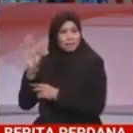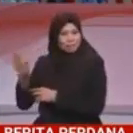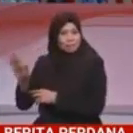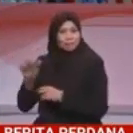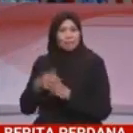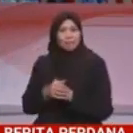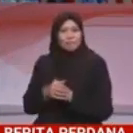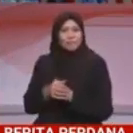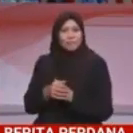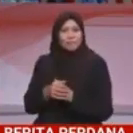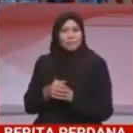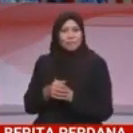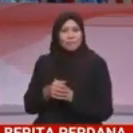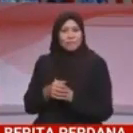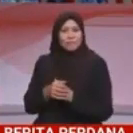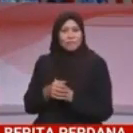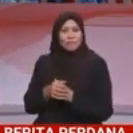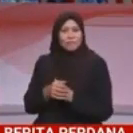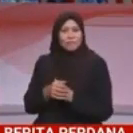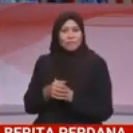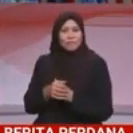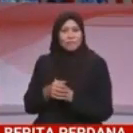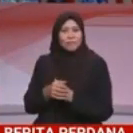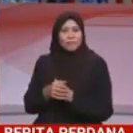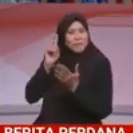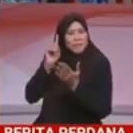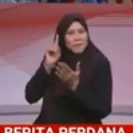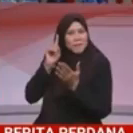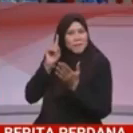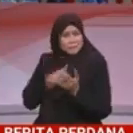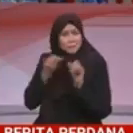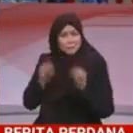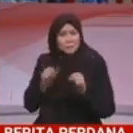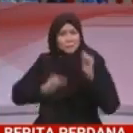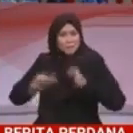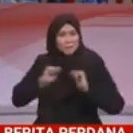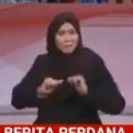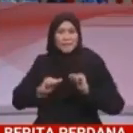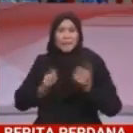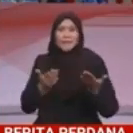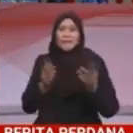Macam percaya dengan tidak lah, saya berlakon filem kan. Filem Baik Punya Ahlong.